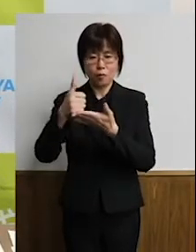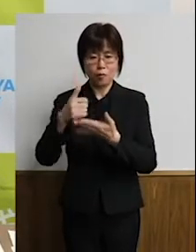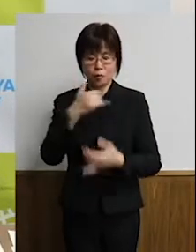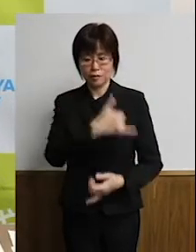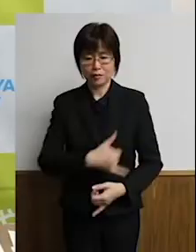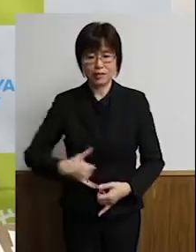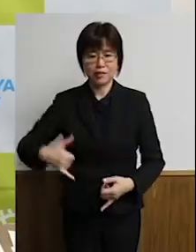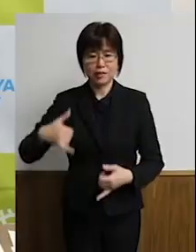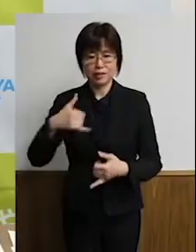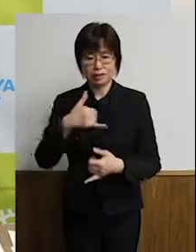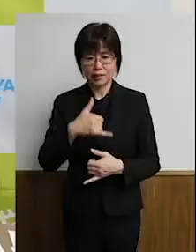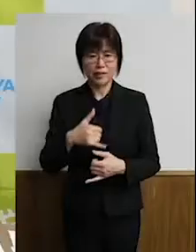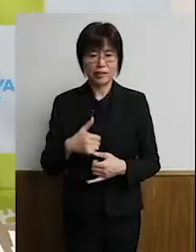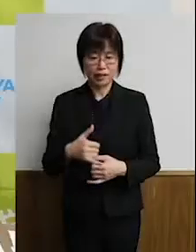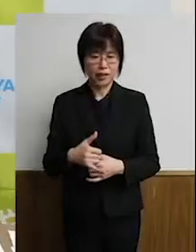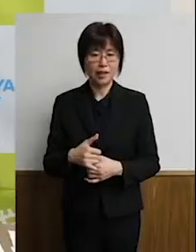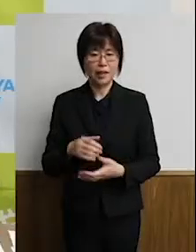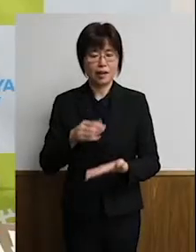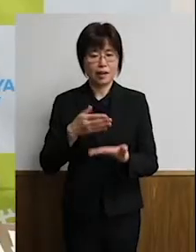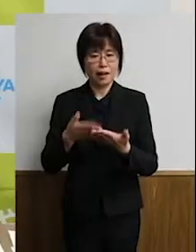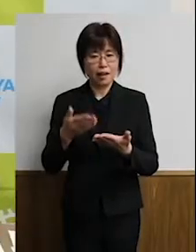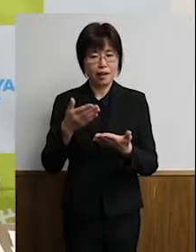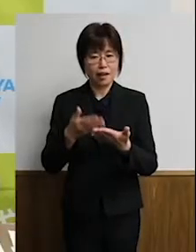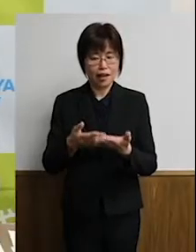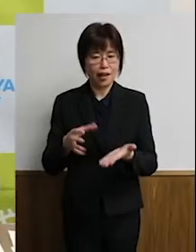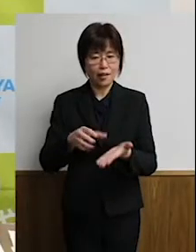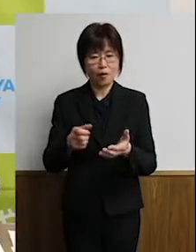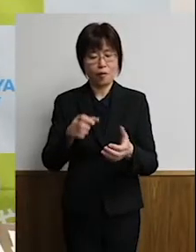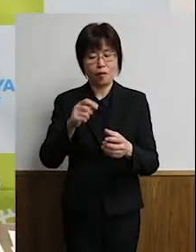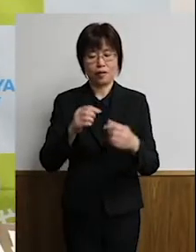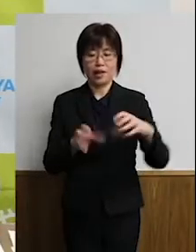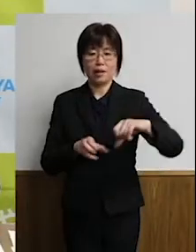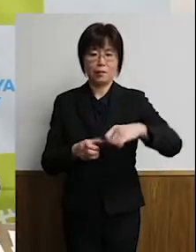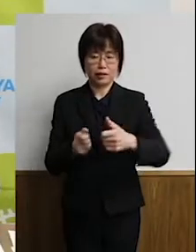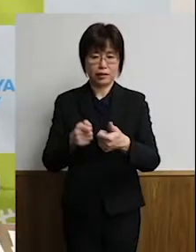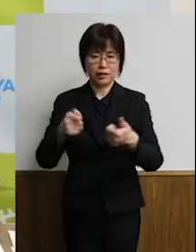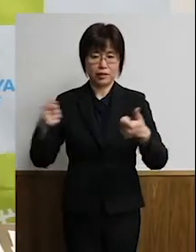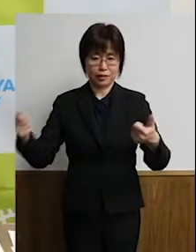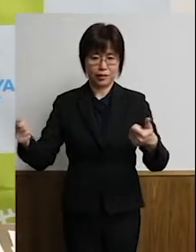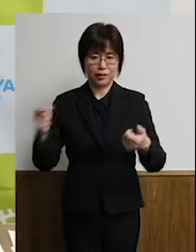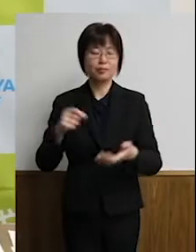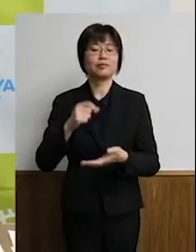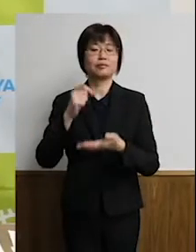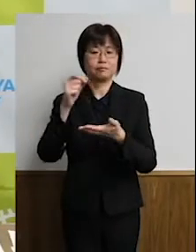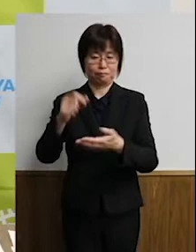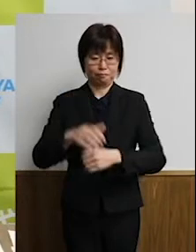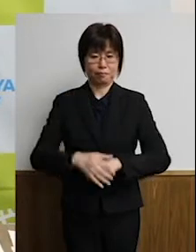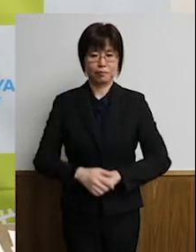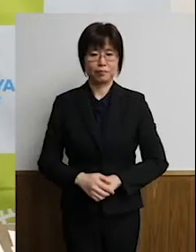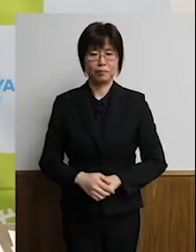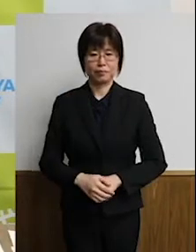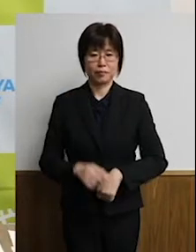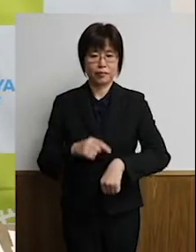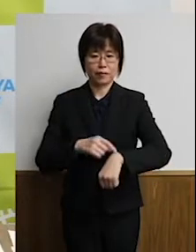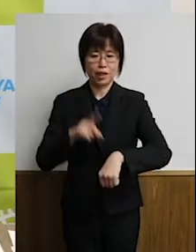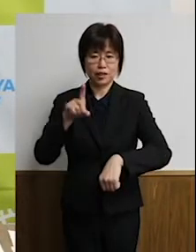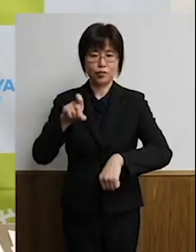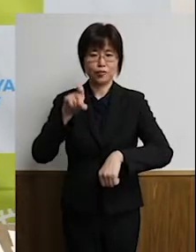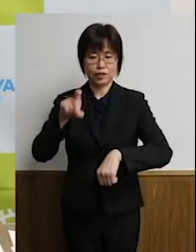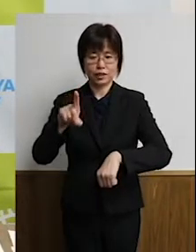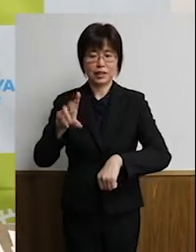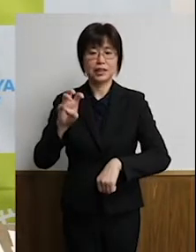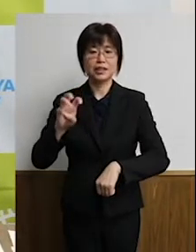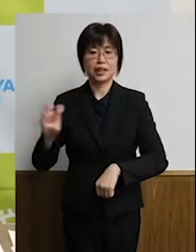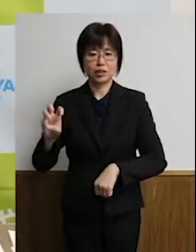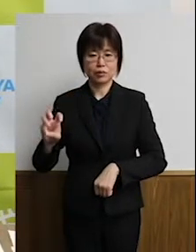突販ホームズ株式会社から深谷市へ寄贈いただくものでございます。そして午前11時30分